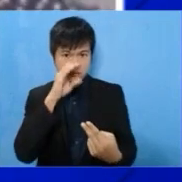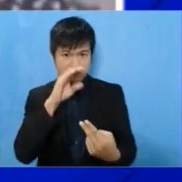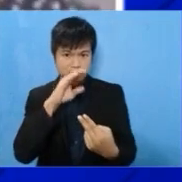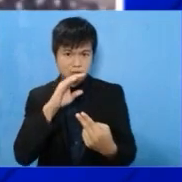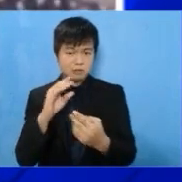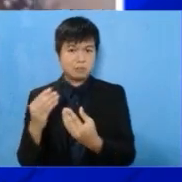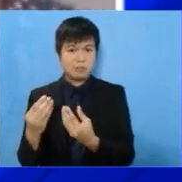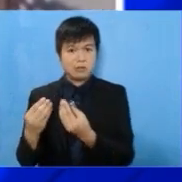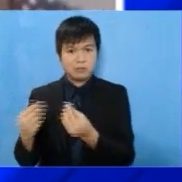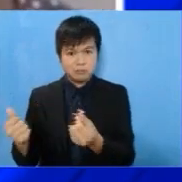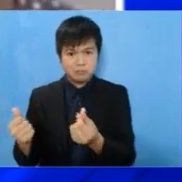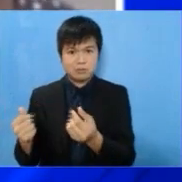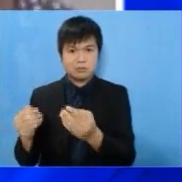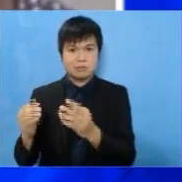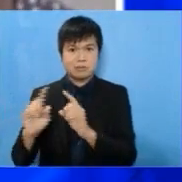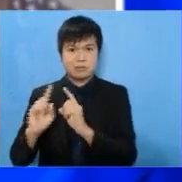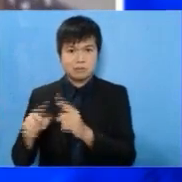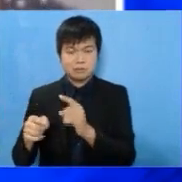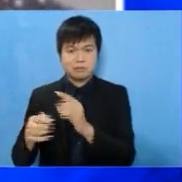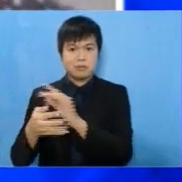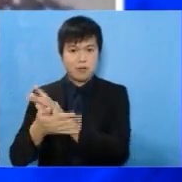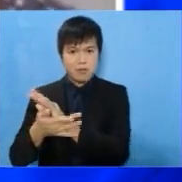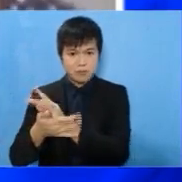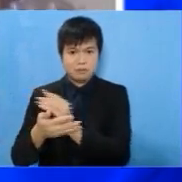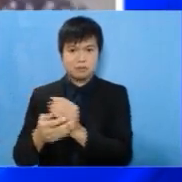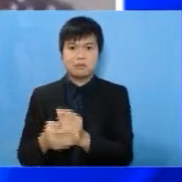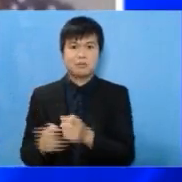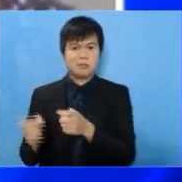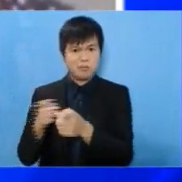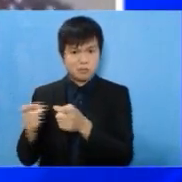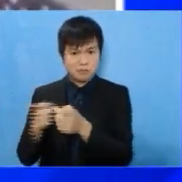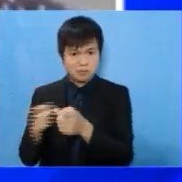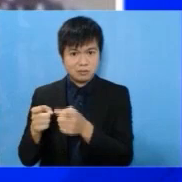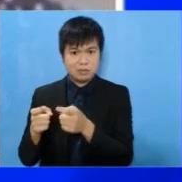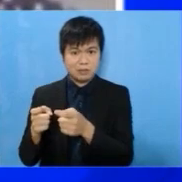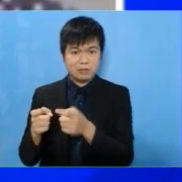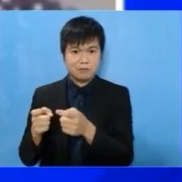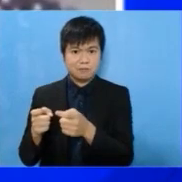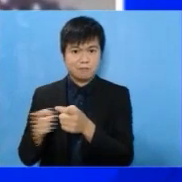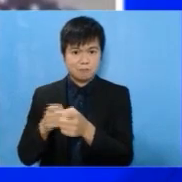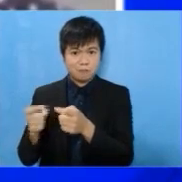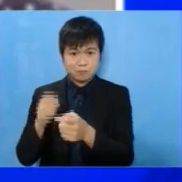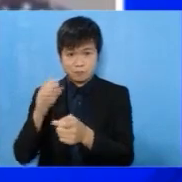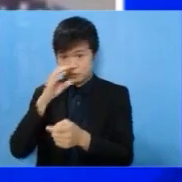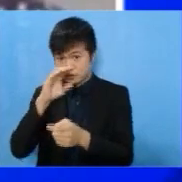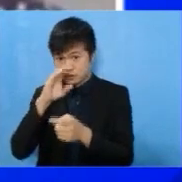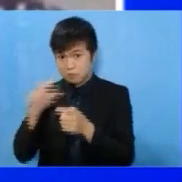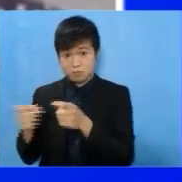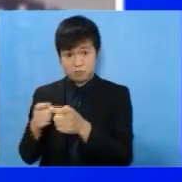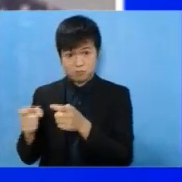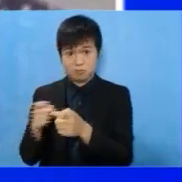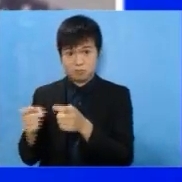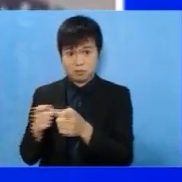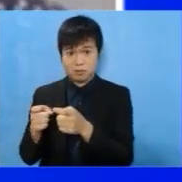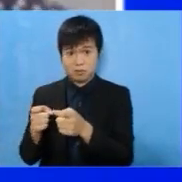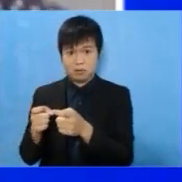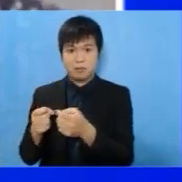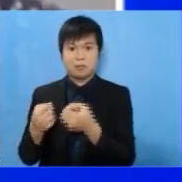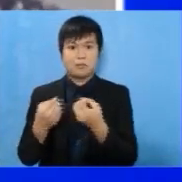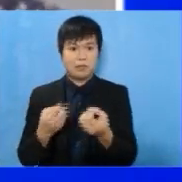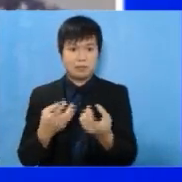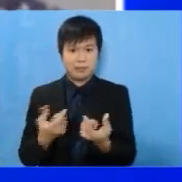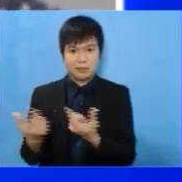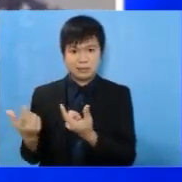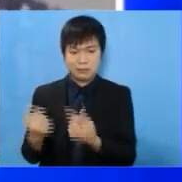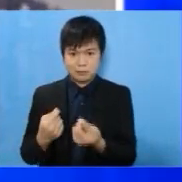nagsispike na, sa Cebu parang controlled. Diba? Parang controlled. And marami yung ginawa ang partnership dun ka, Eli.